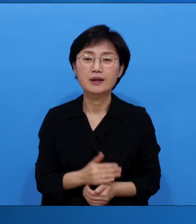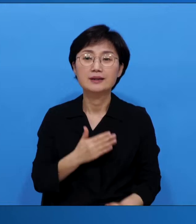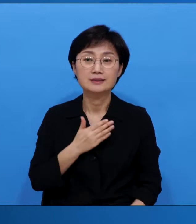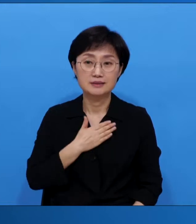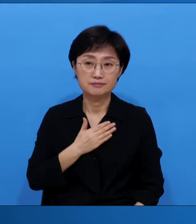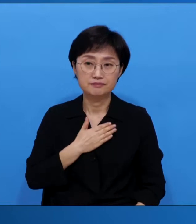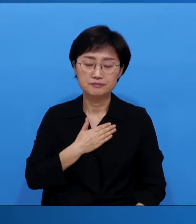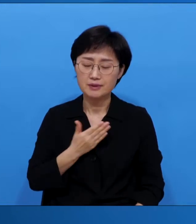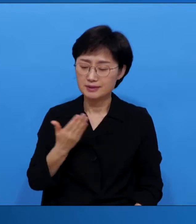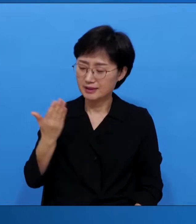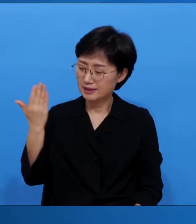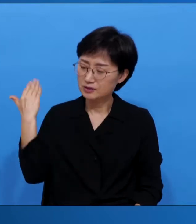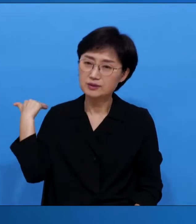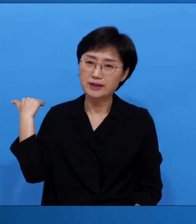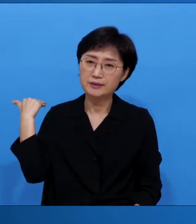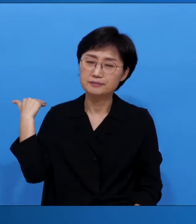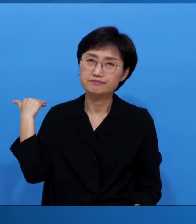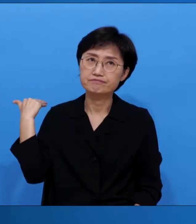옛날에